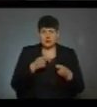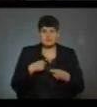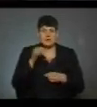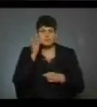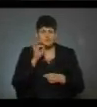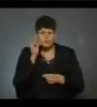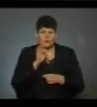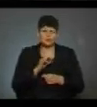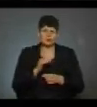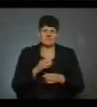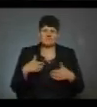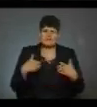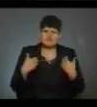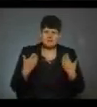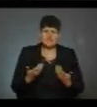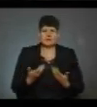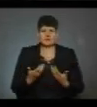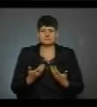солодощі, вітаміни,